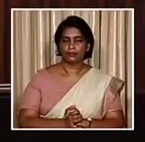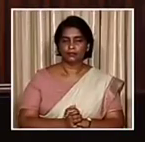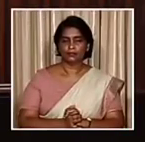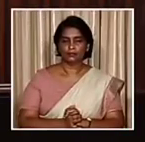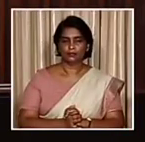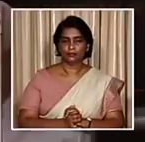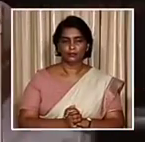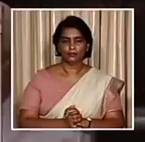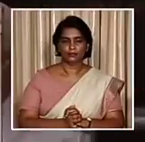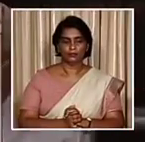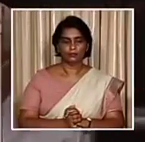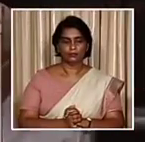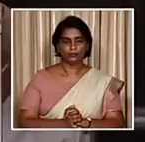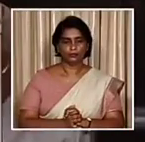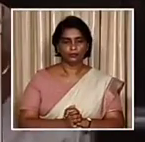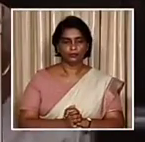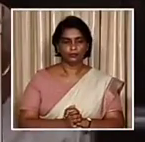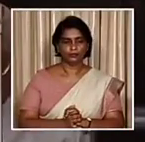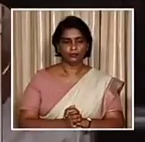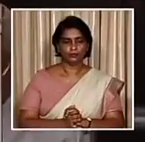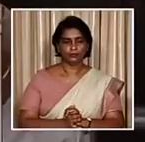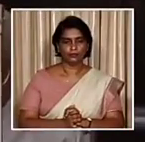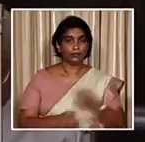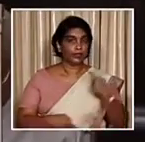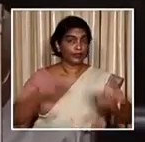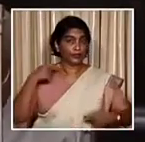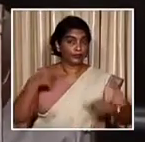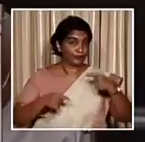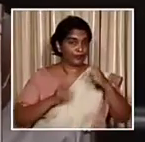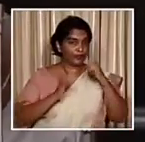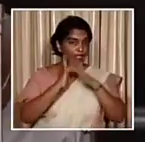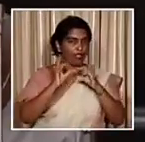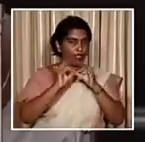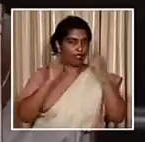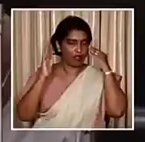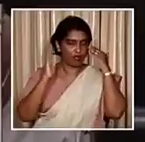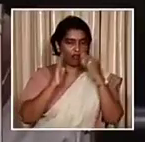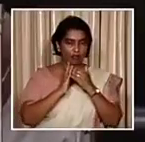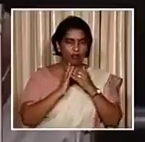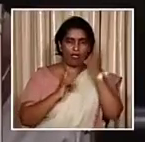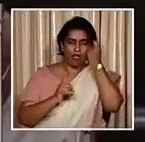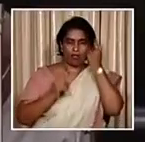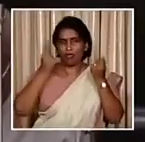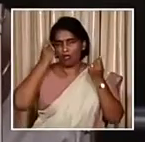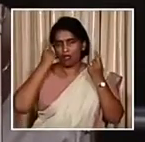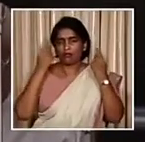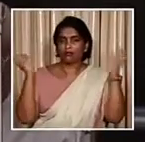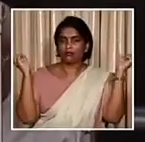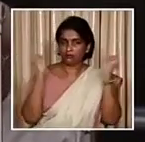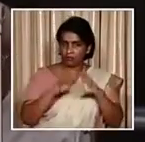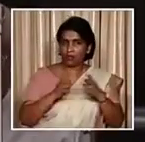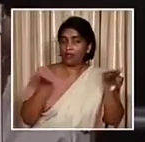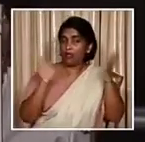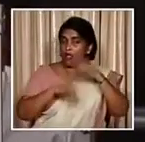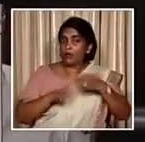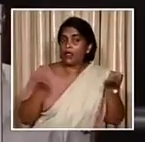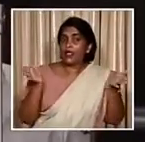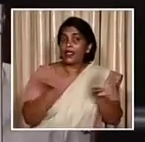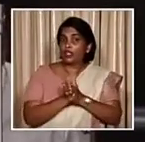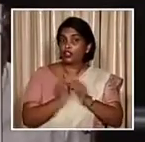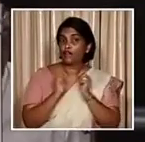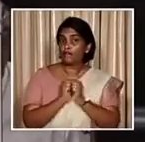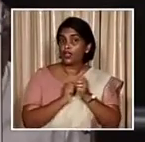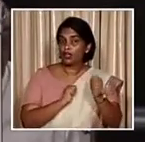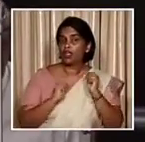ජනාධිපතිතුමා. මේ විවාදය කරන එක අරමුණක් එක්ක දෙපැත්තෙම විවිධ අදහස් ප්‍රකාශ කරලා කොහොමද එකට එකතු වෙලා වැඩ කටයුතු